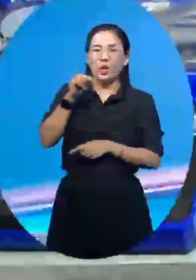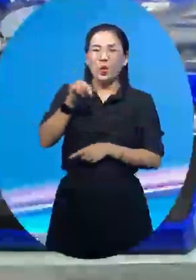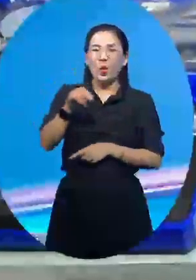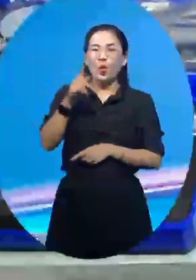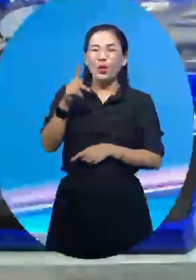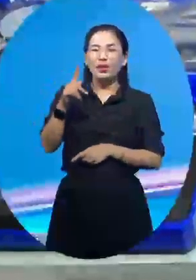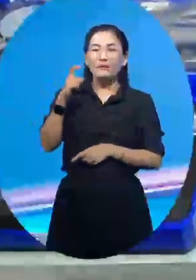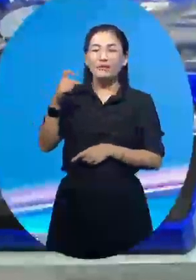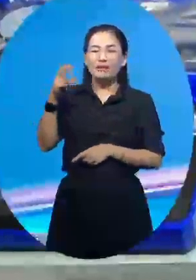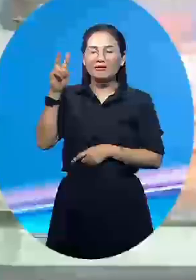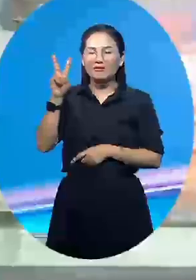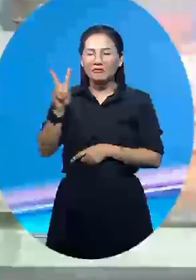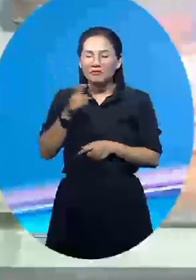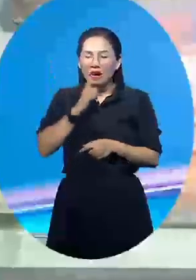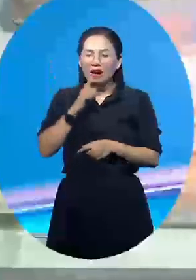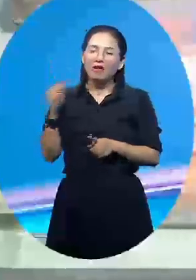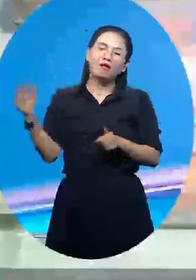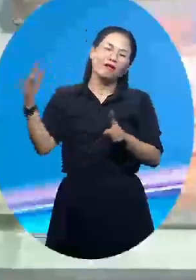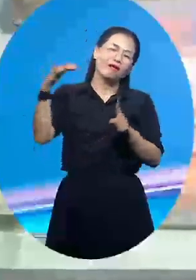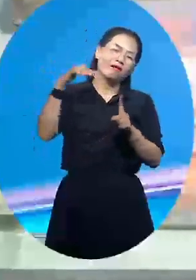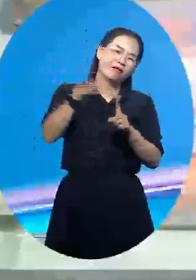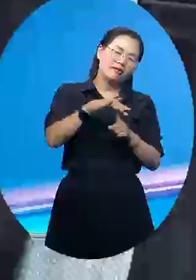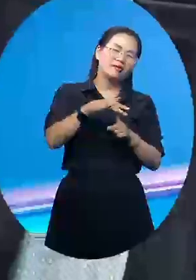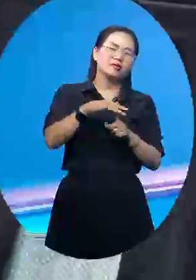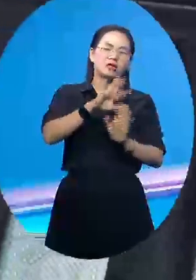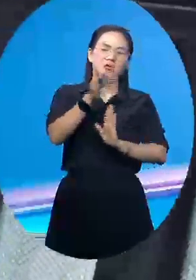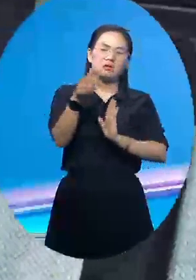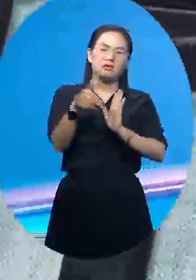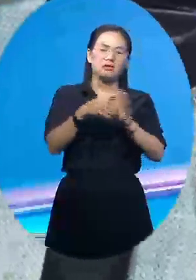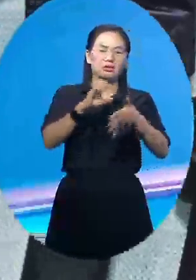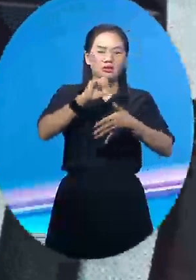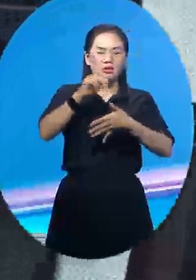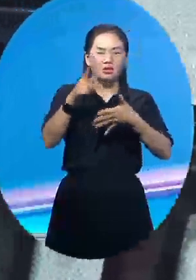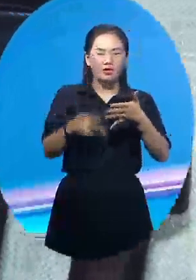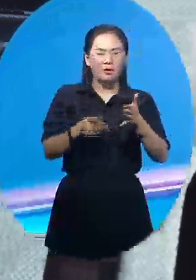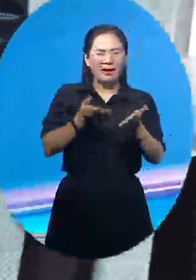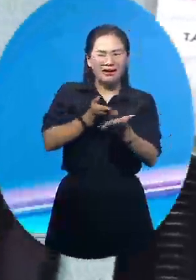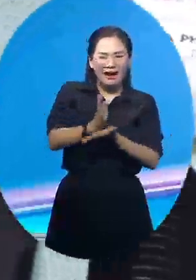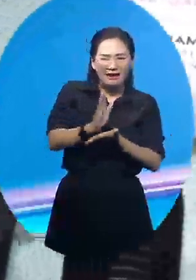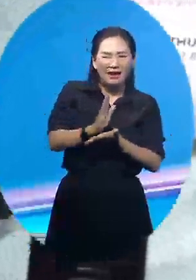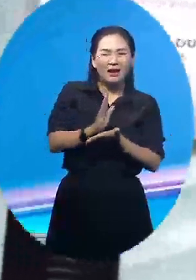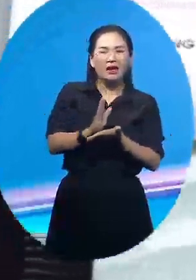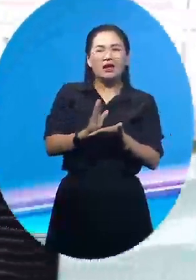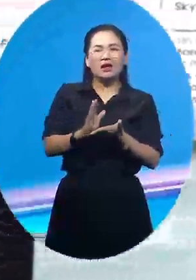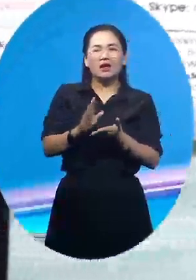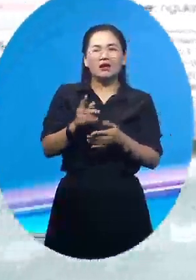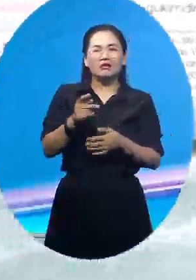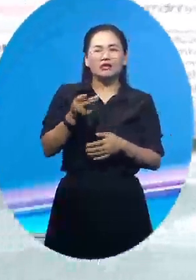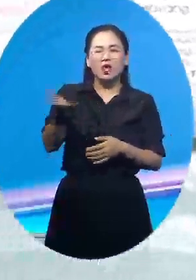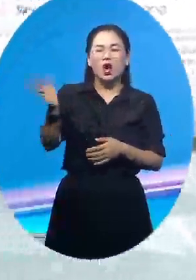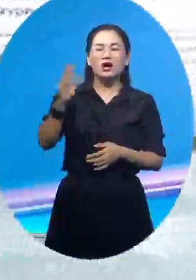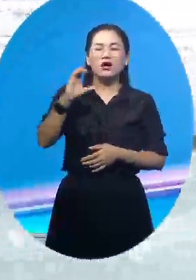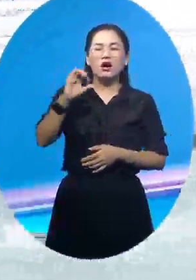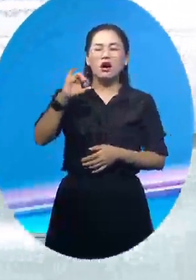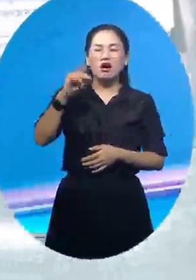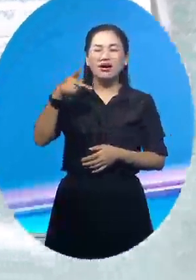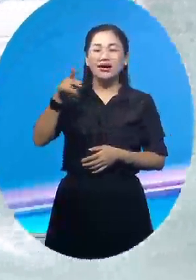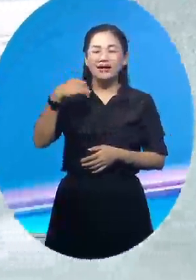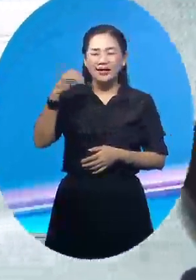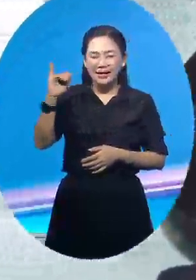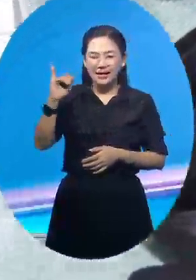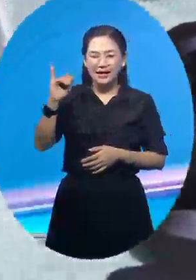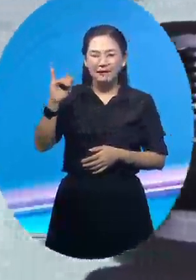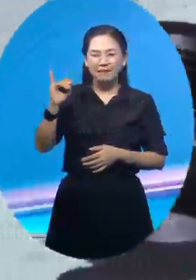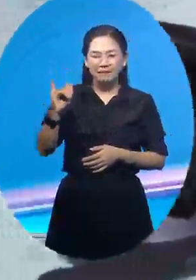cung cấp cho khách hàng các giải pháp tối ưu nhất với các dòng sản phẩm dụng cụ cắt và linh kiện khuôn mẫu cho ngành cơ khí nói riêng và công nghiệp nói chung